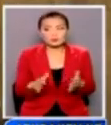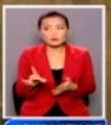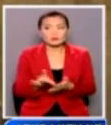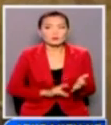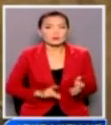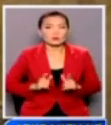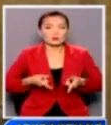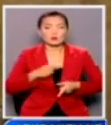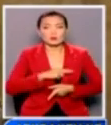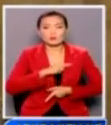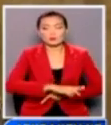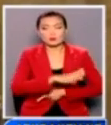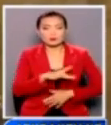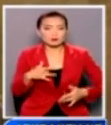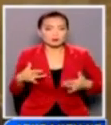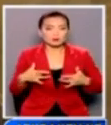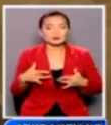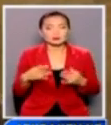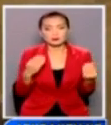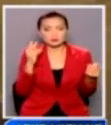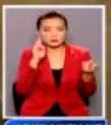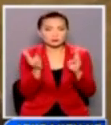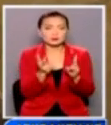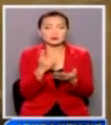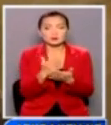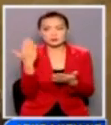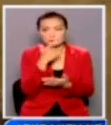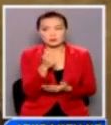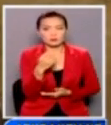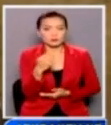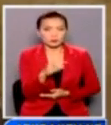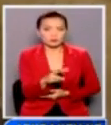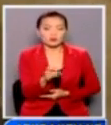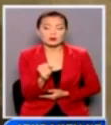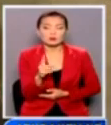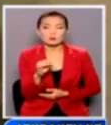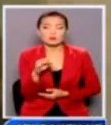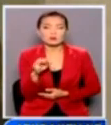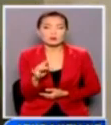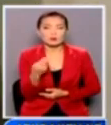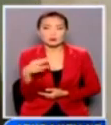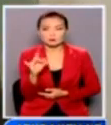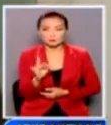сразу же устроился работать в театр. Он известен по ролям в картинах «Аким», «Кудалар» и «Досье Тамады».